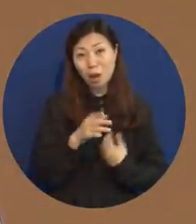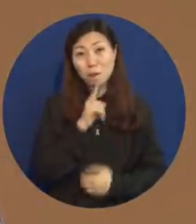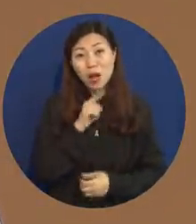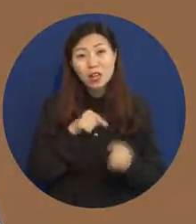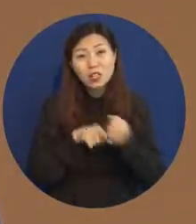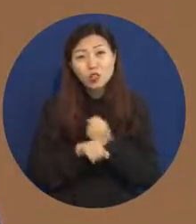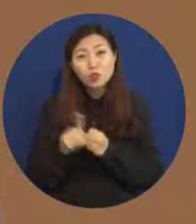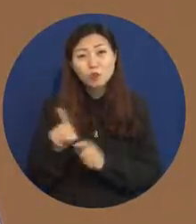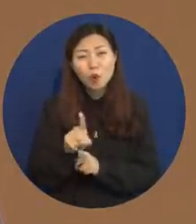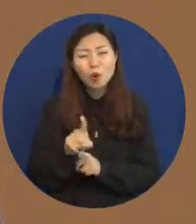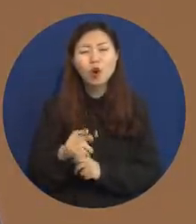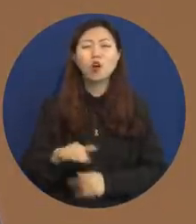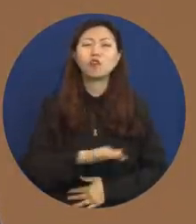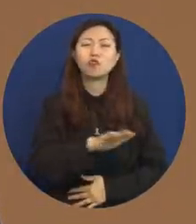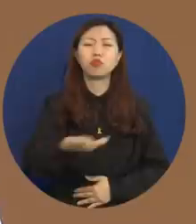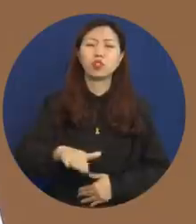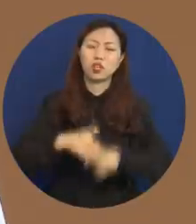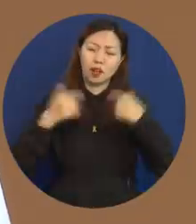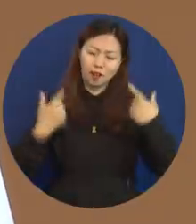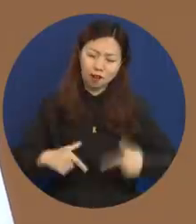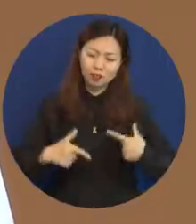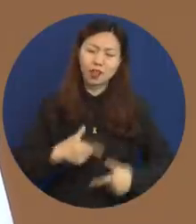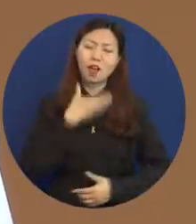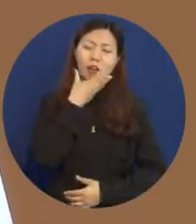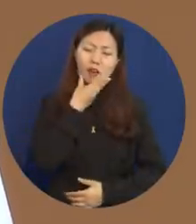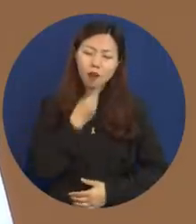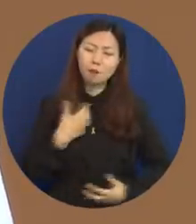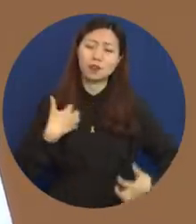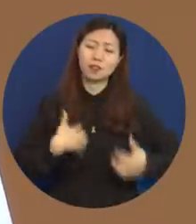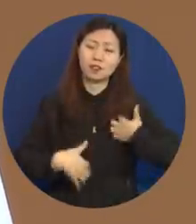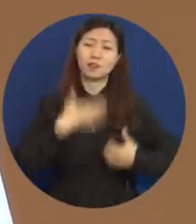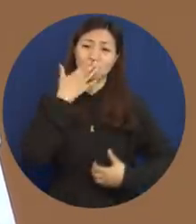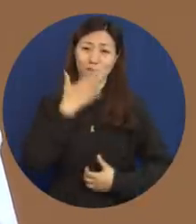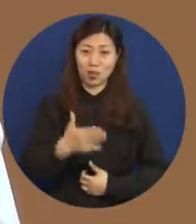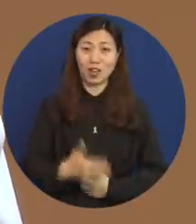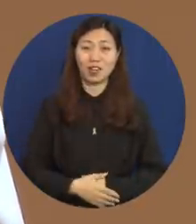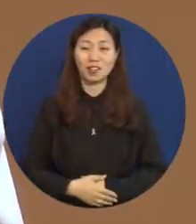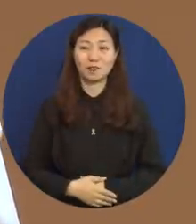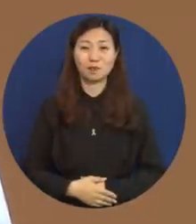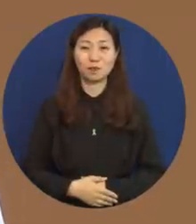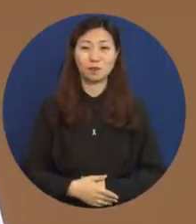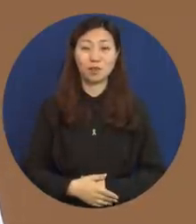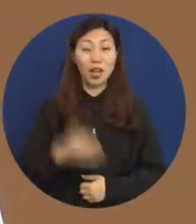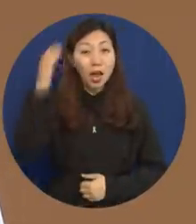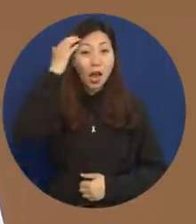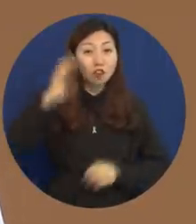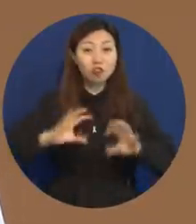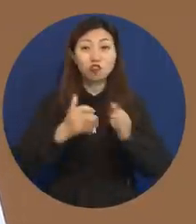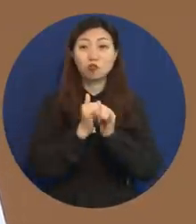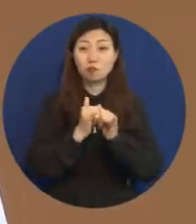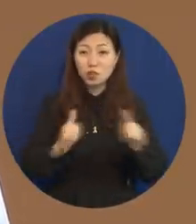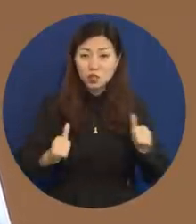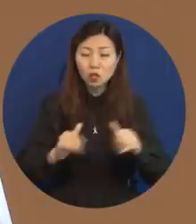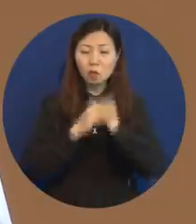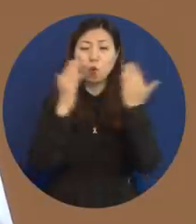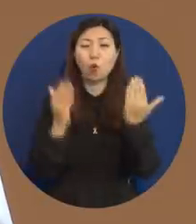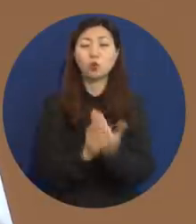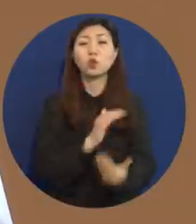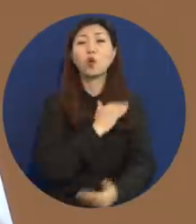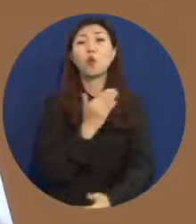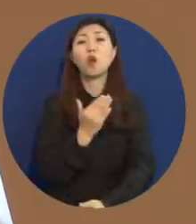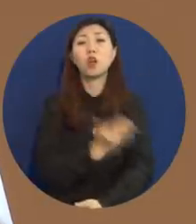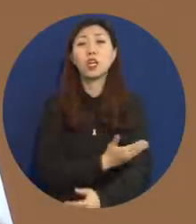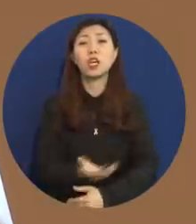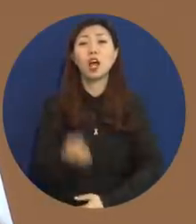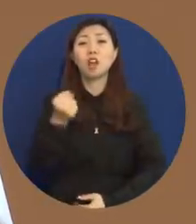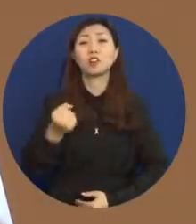우리는 언제나 즐거울 수가 있다. 행복할 수가 있다. 그래서 아까 대한민국 국민은 모든 권리가 다